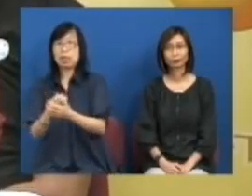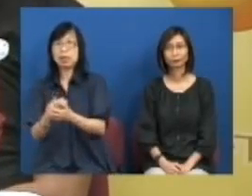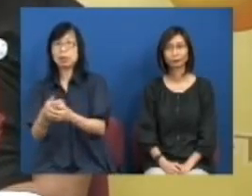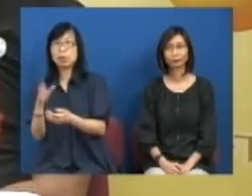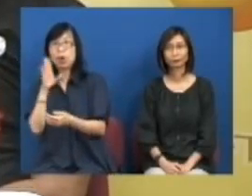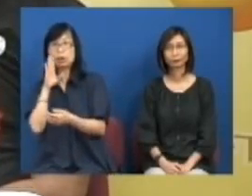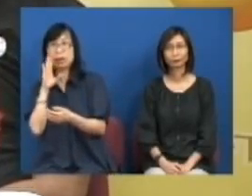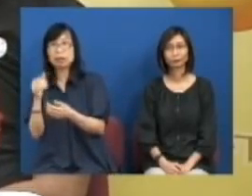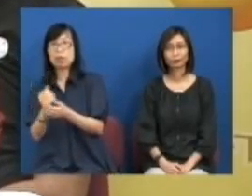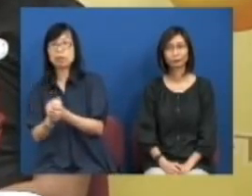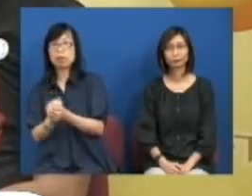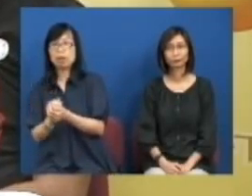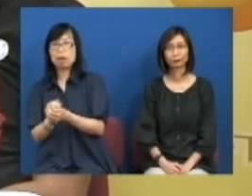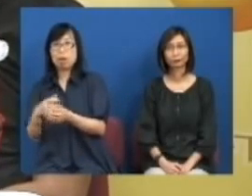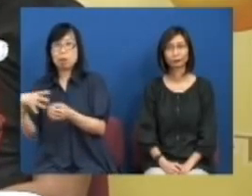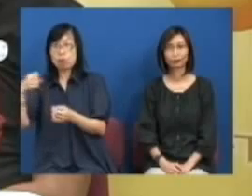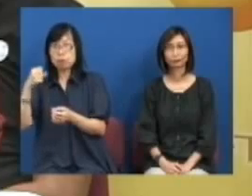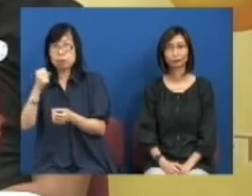其實喺六四